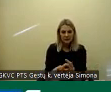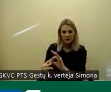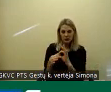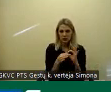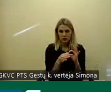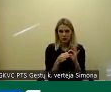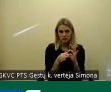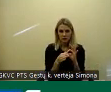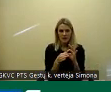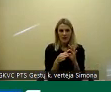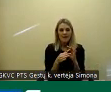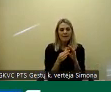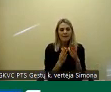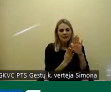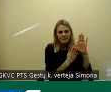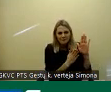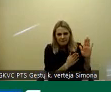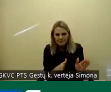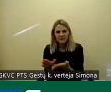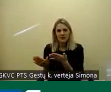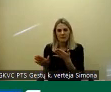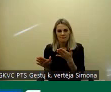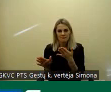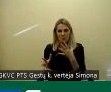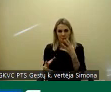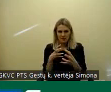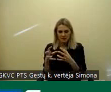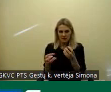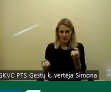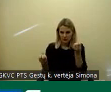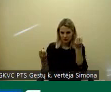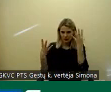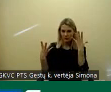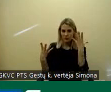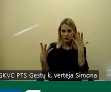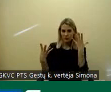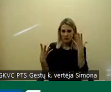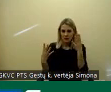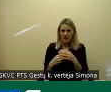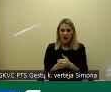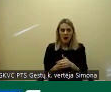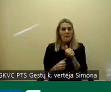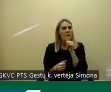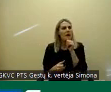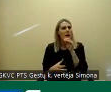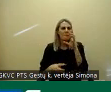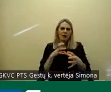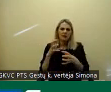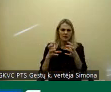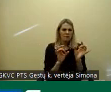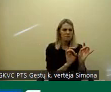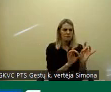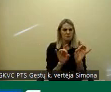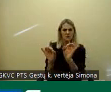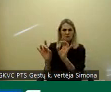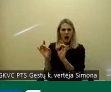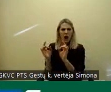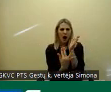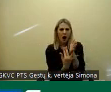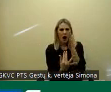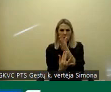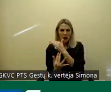formuotis vientisą pasaulėvaizdį ir suprasti, kad, na, pasaulis tikrai neįsiskaido į atskirus gabaliukus,